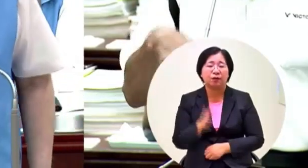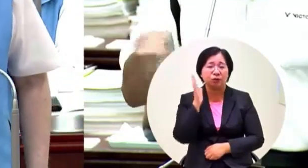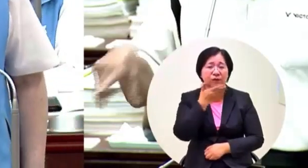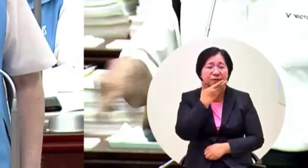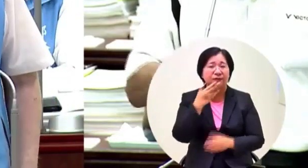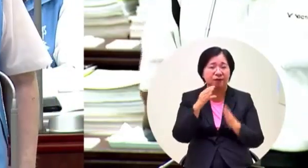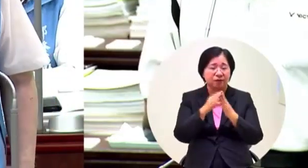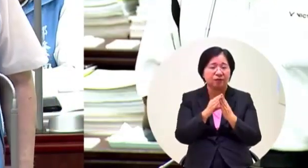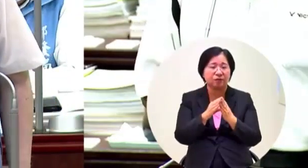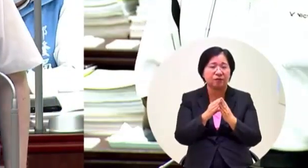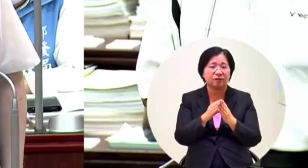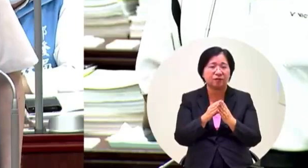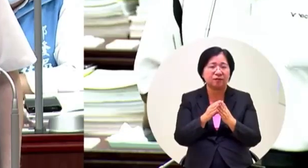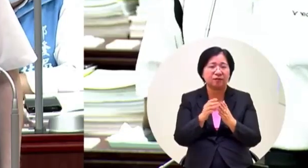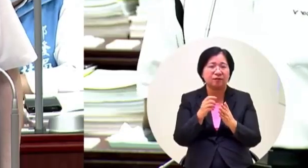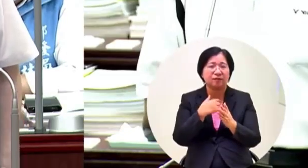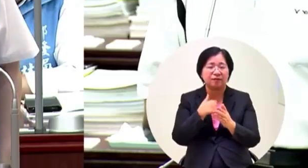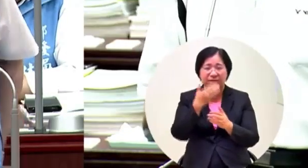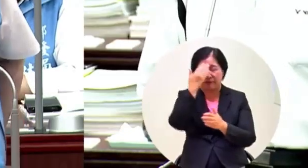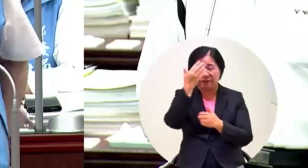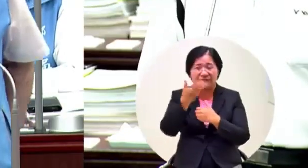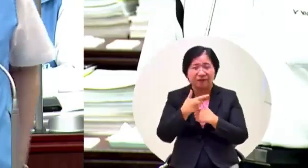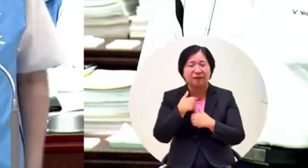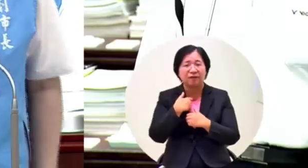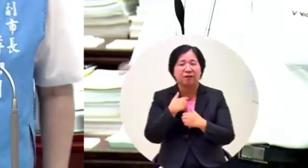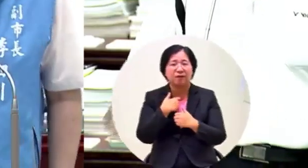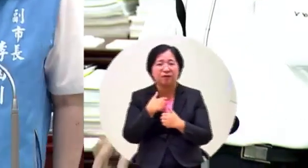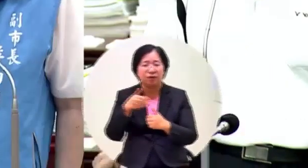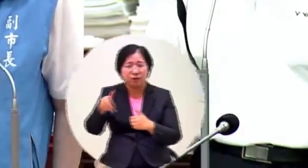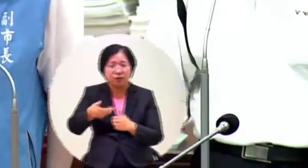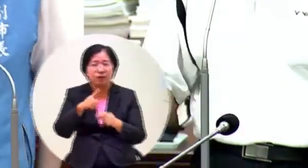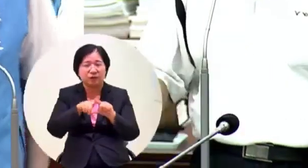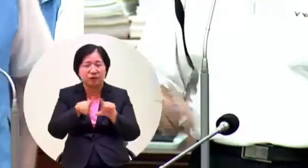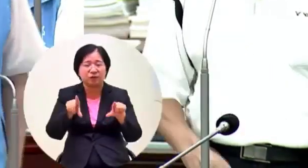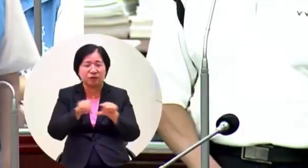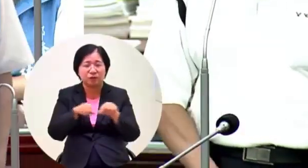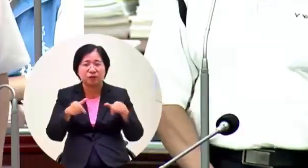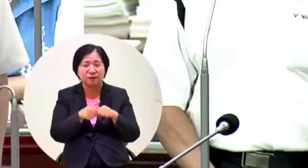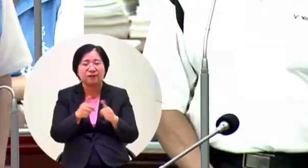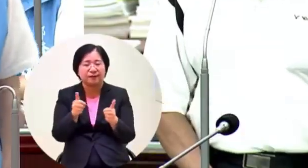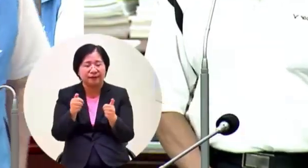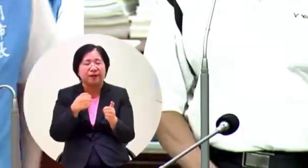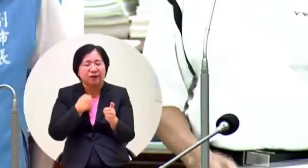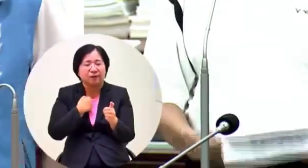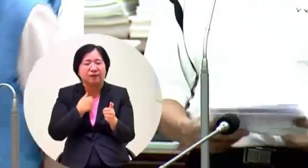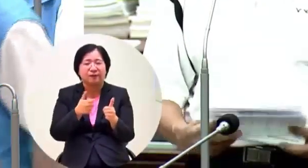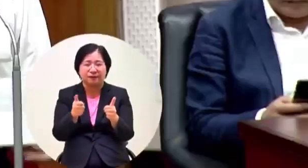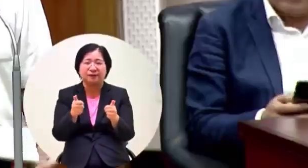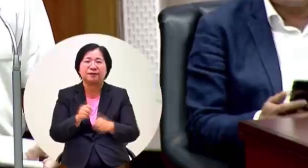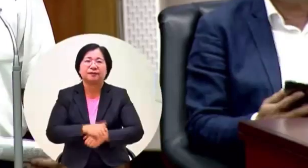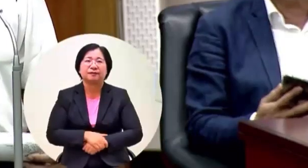水利局来拜托我来挖管中心的。 我知道， 谢谢啦。 水利局